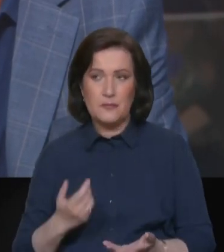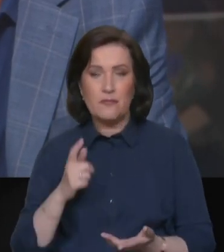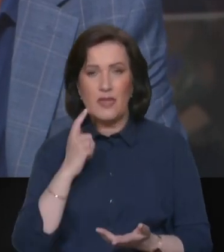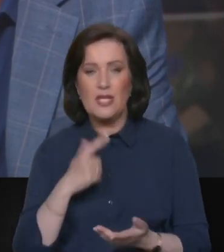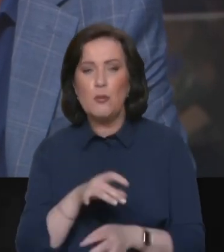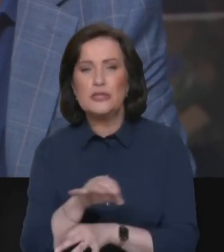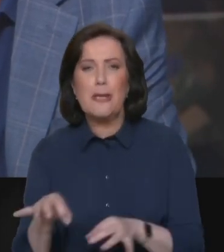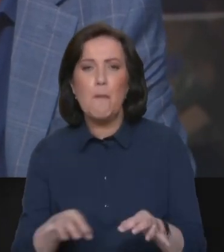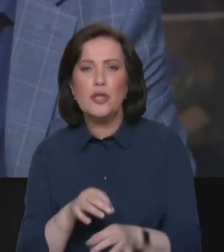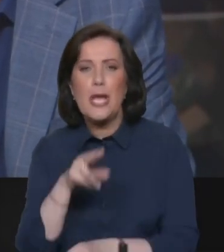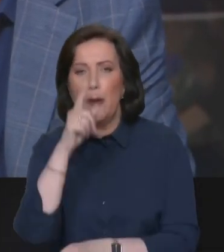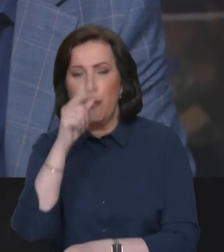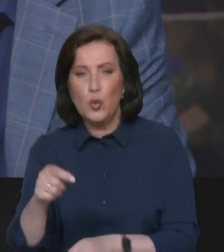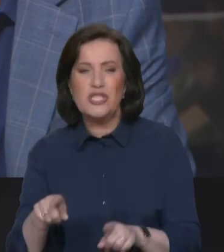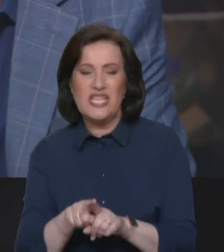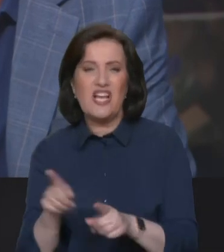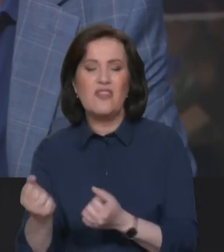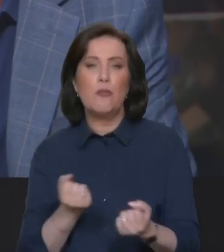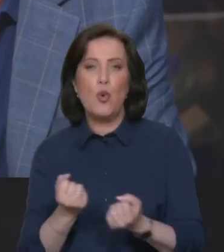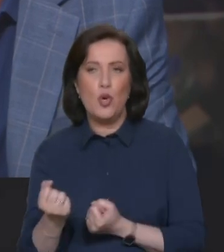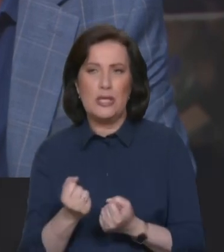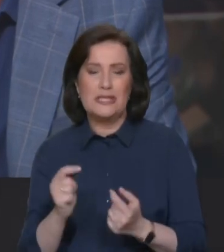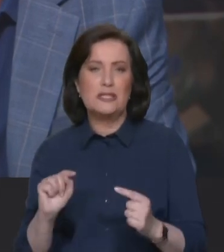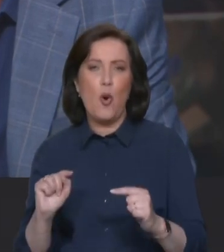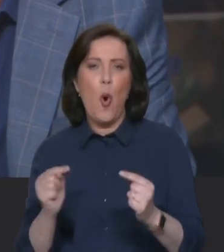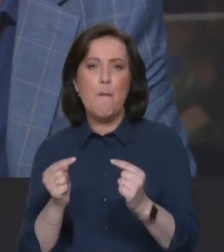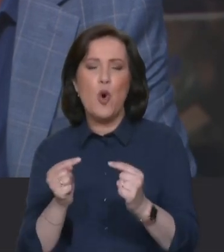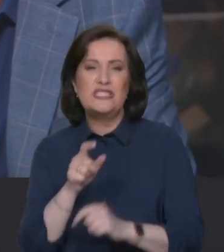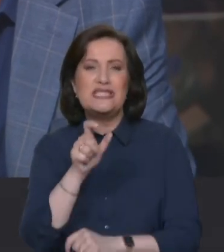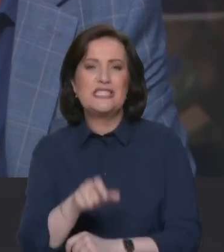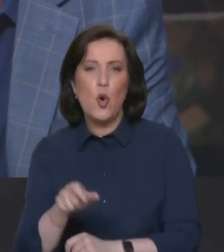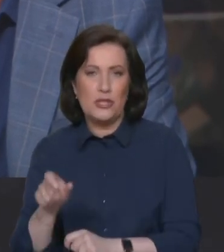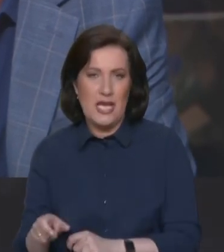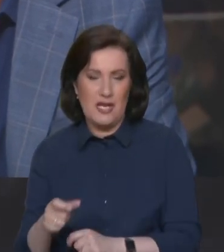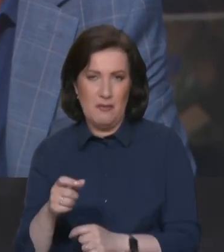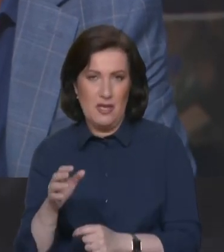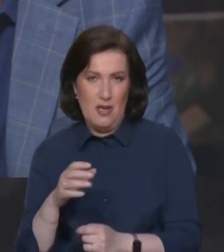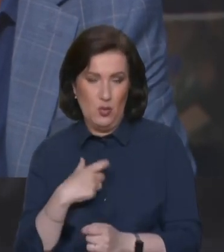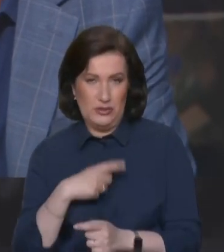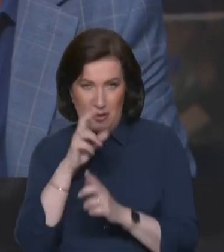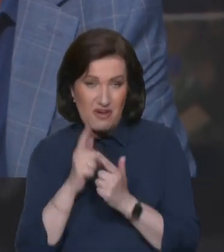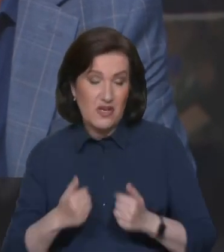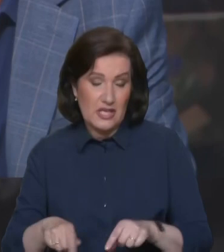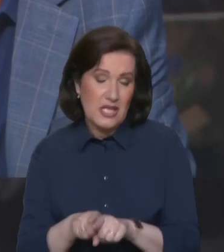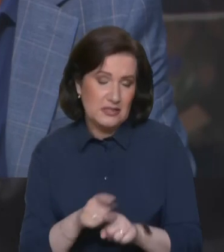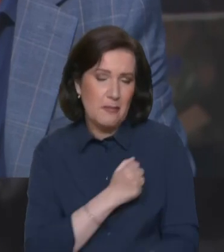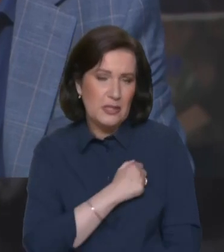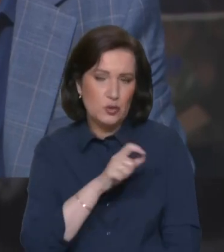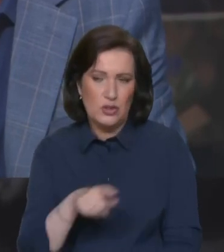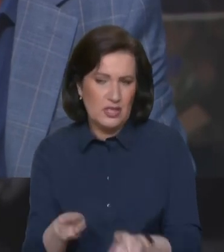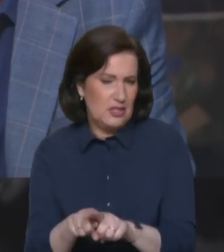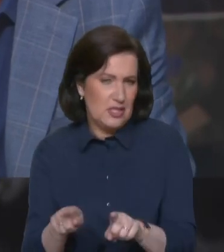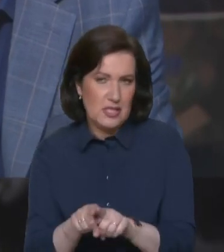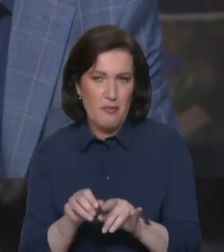модель Путіна, це коли він так само бореться із опозиціонерами у себе в країні. От так само і з солдатами теж